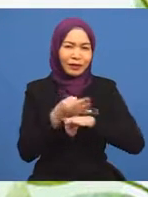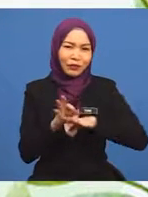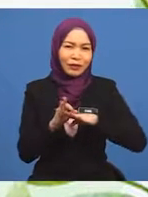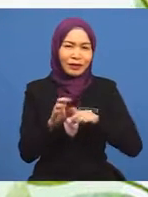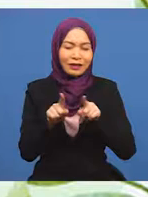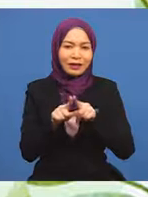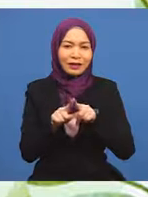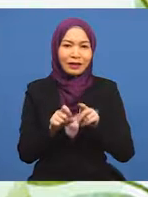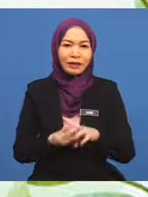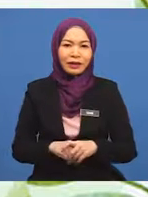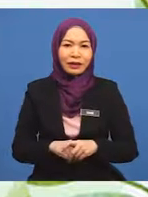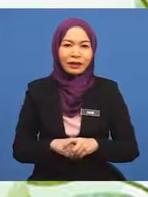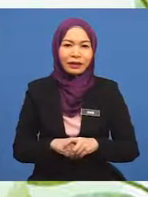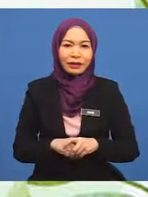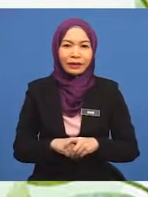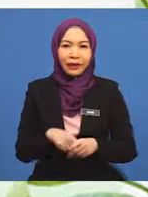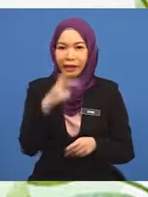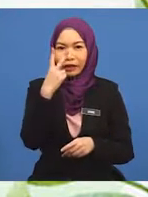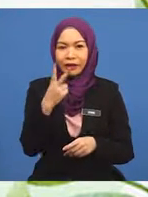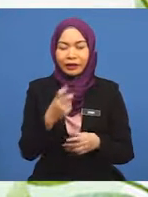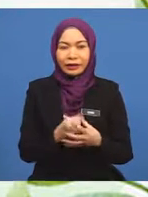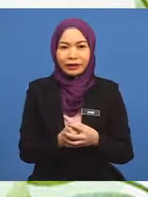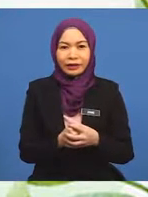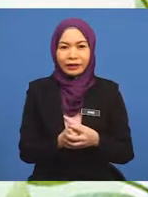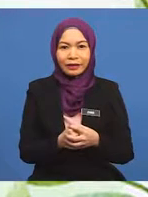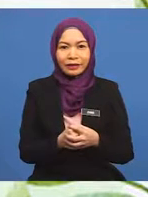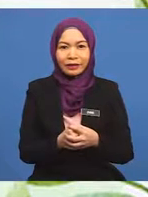sama. Ya, lihat ya murid-murid.